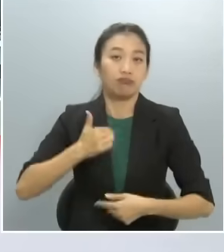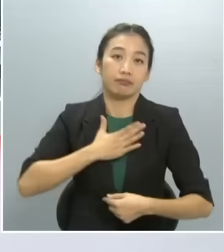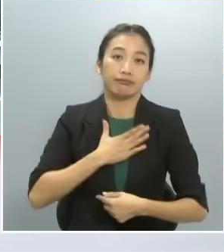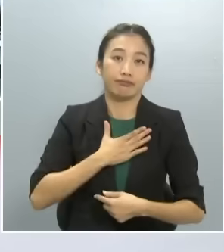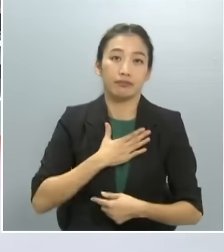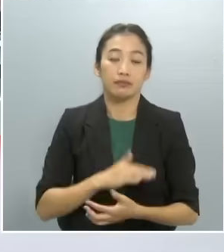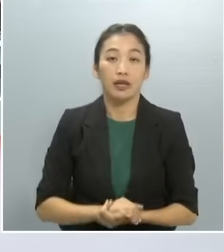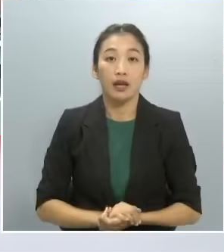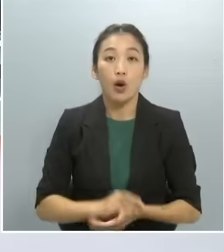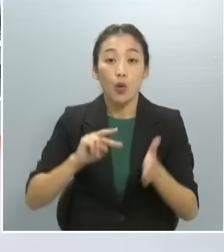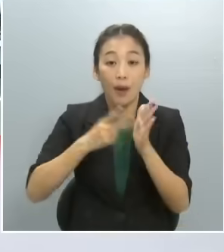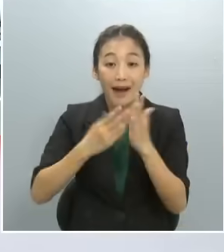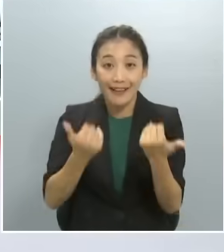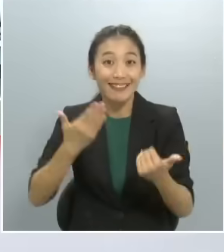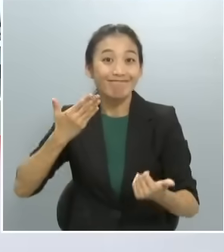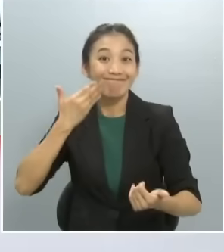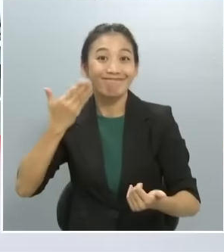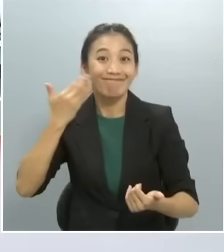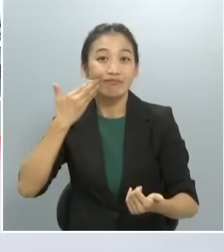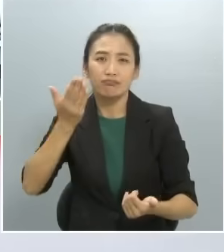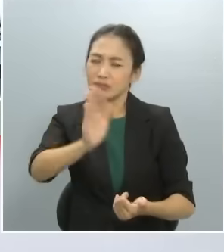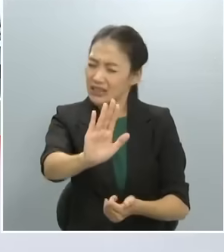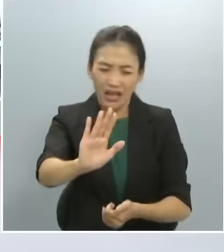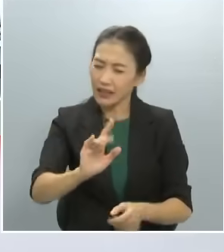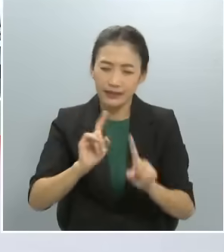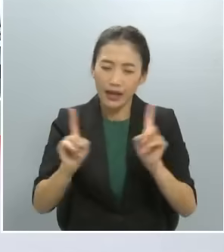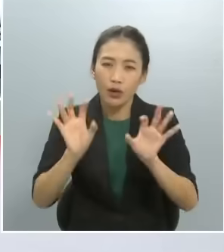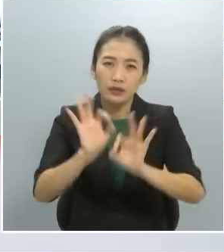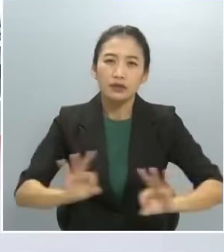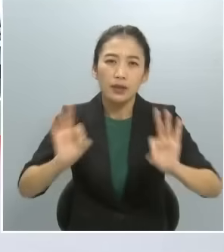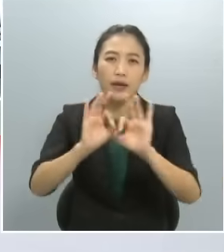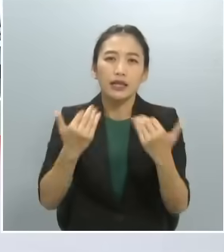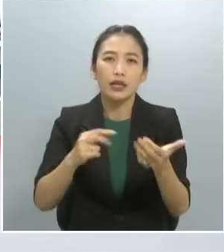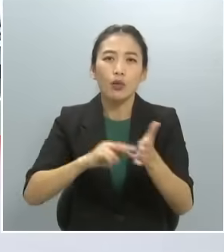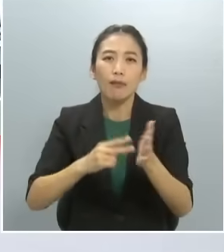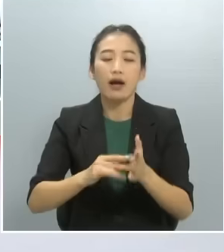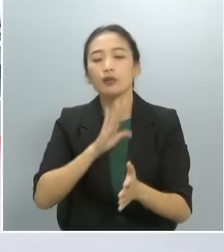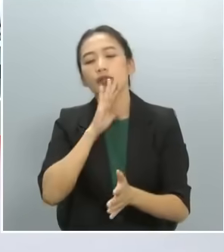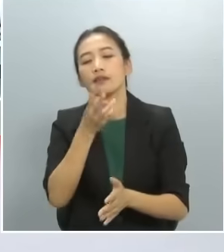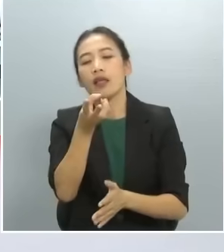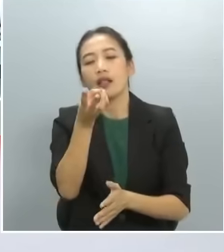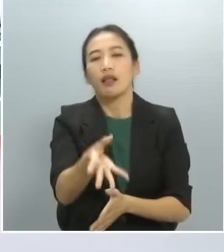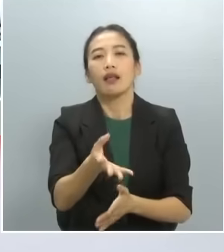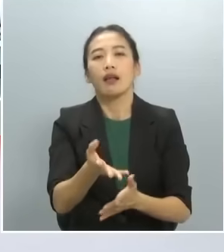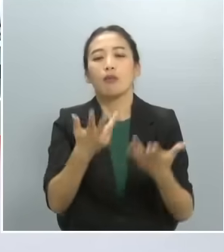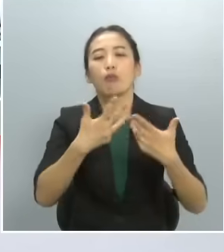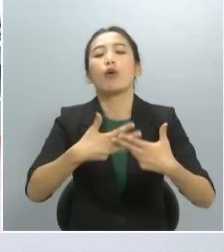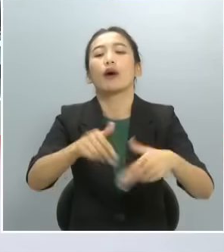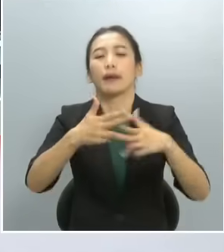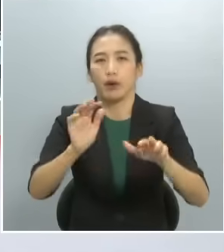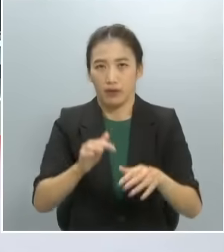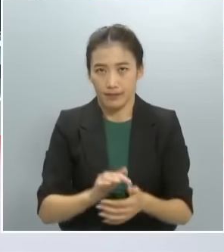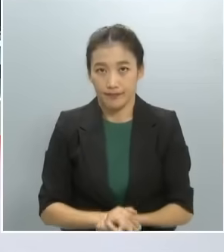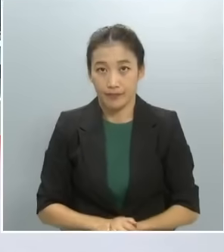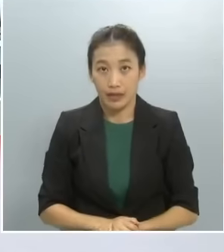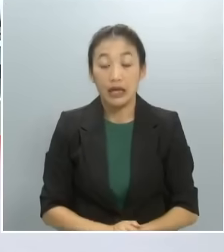คือไม่ใช่ผมไม่ได้มาโอ้อวดว่าใจใหญ่นะแต่ผมว่าเรื่องบางเรื่องเนี่ยมันๆปล่อยได้ก็ต้องปล่อยแล้วพี่หนุ่มใช้ฟ้อนเดียวกับทางคน